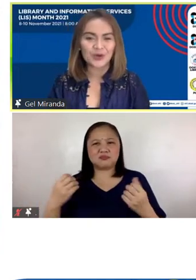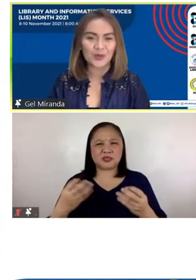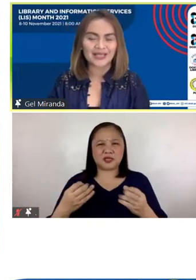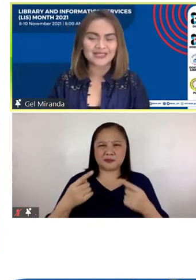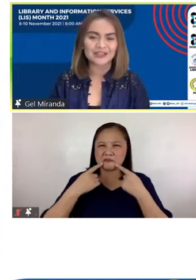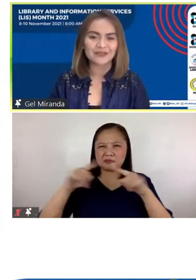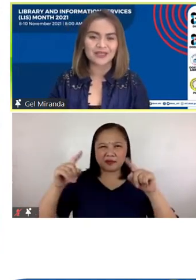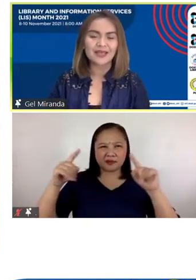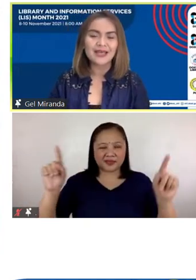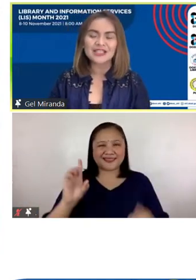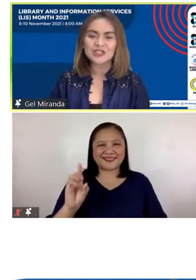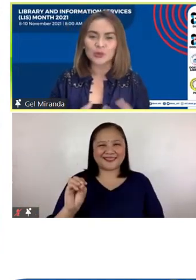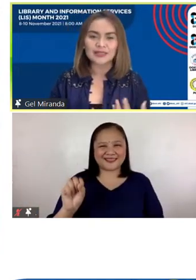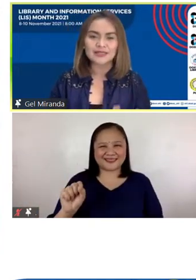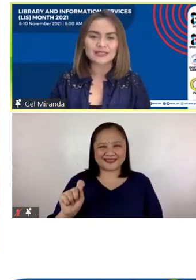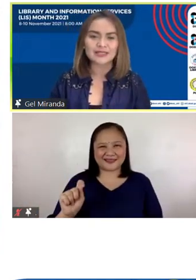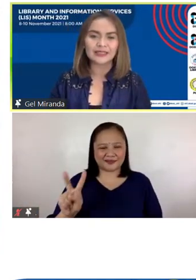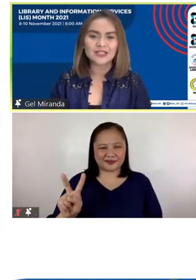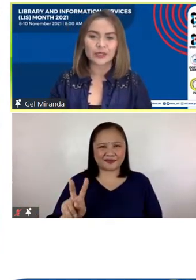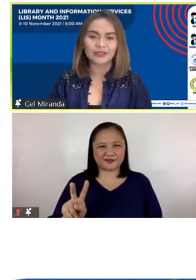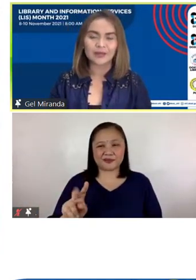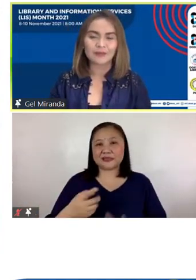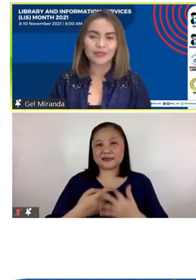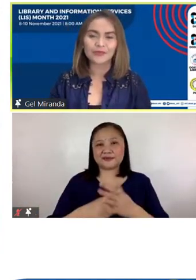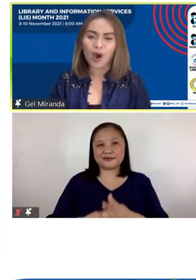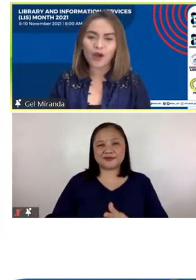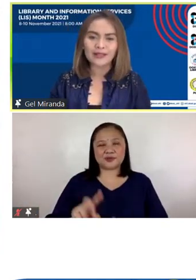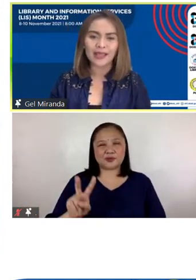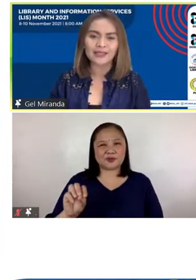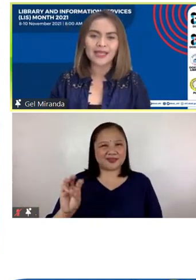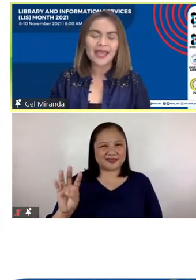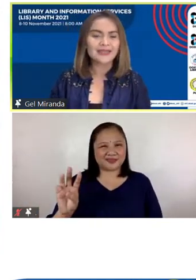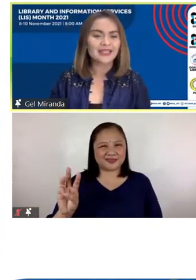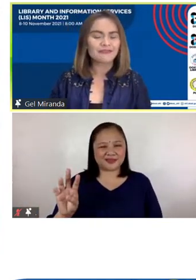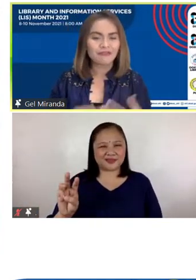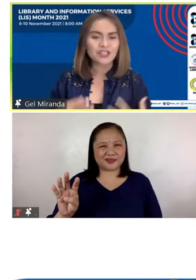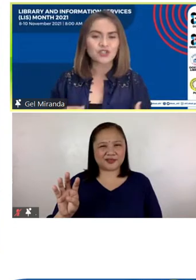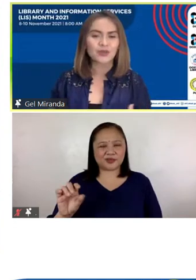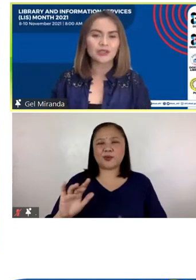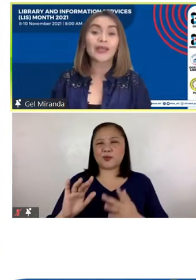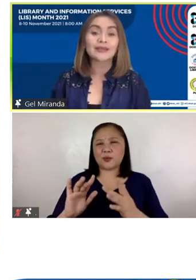ng DOST-TV. Since 2016, nag-start kami through online.